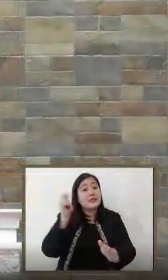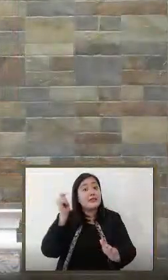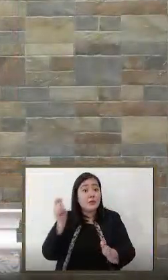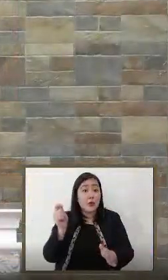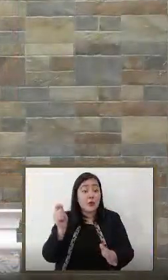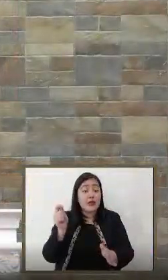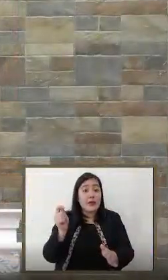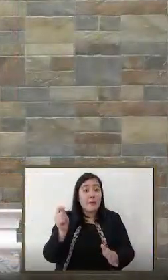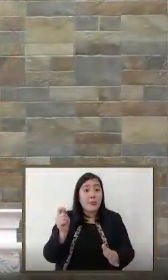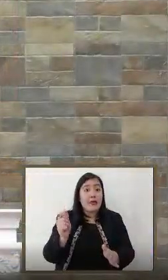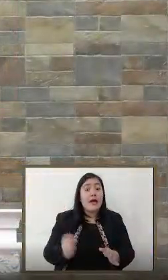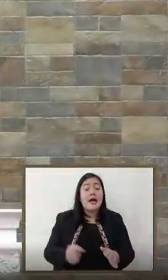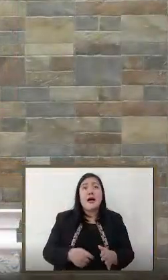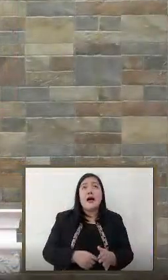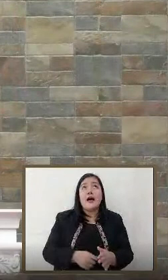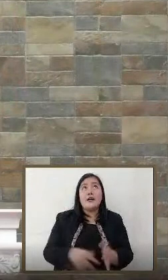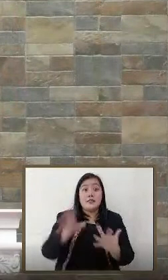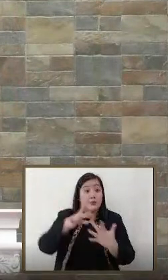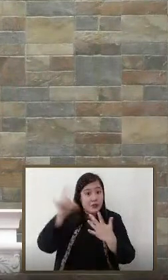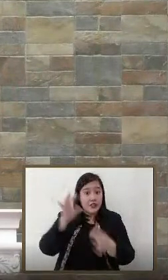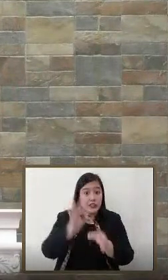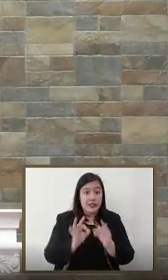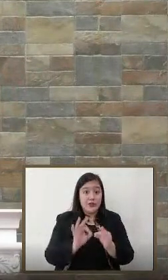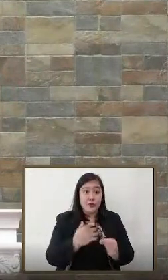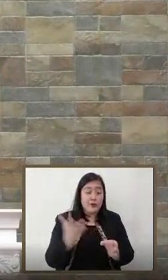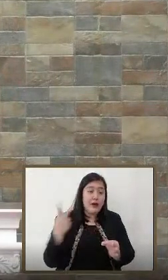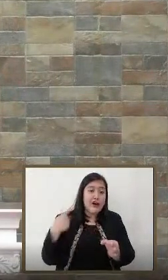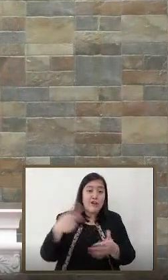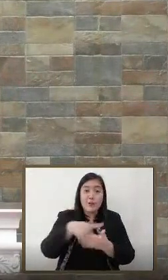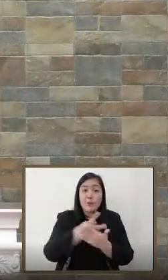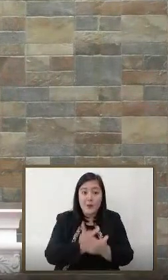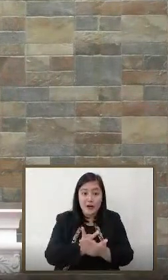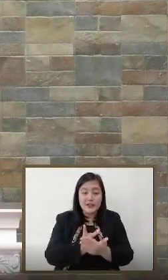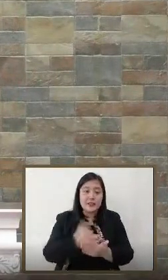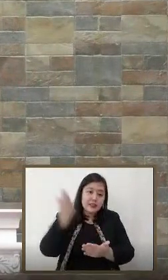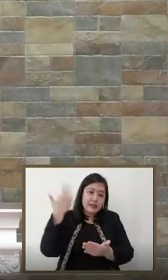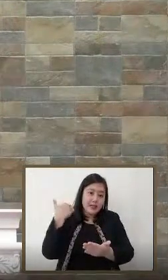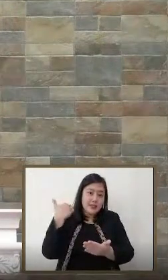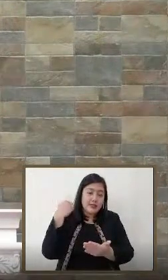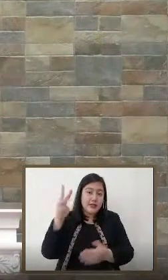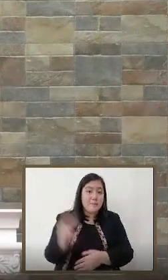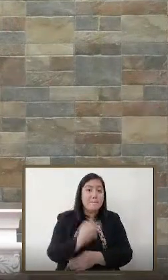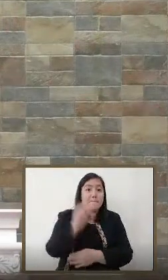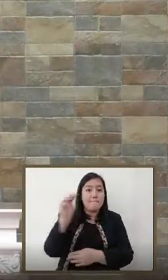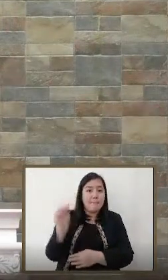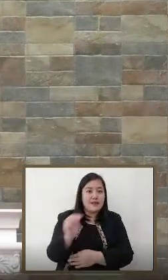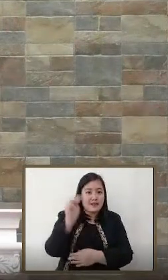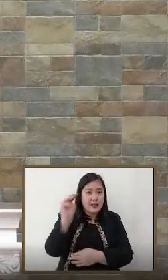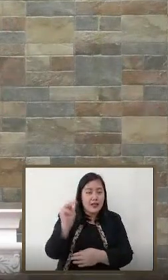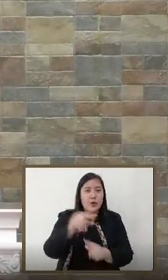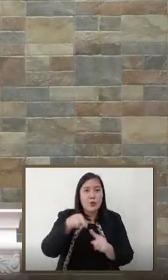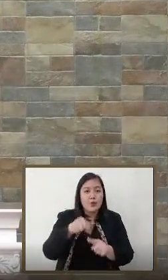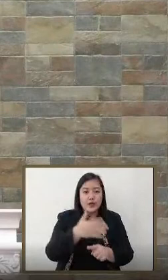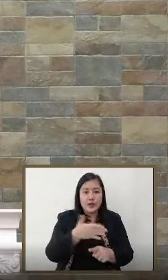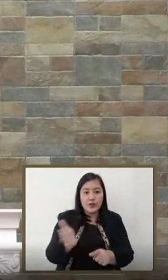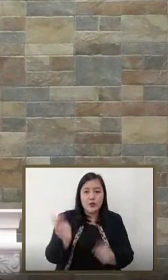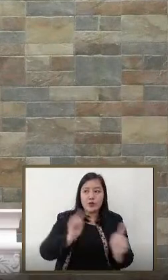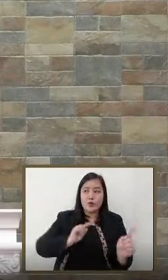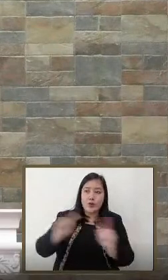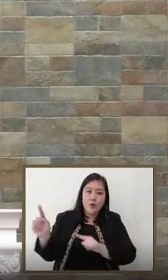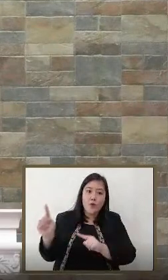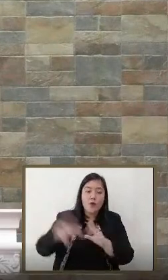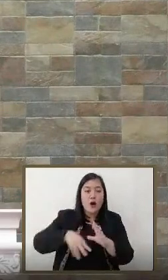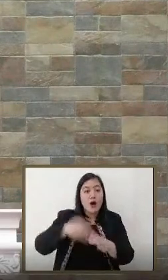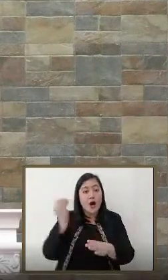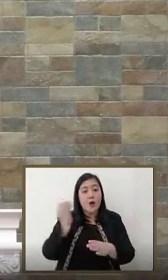Monday. Yeah. Yung area saturation last Monday, lalo na sa mga first time pa lamang or bago pa